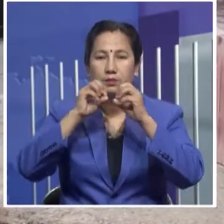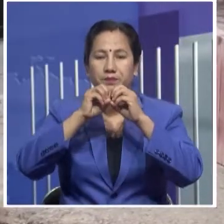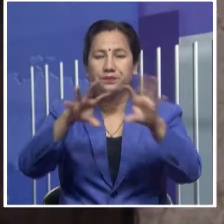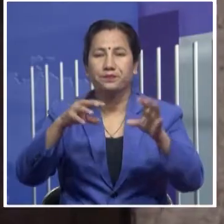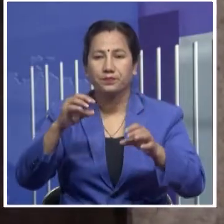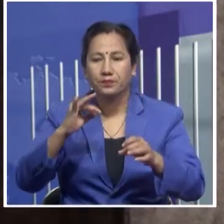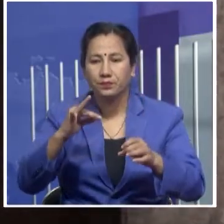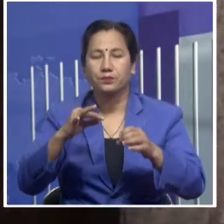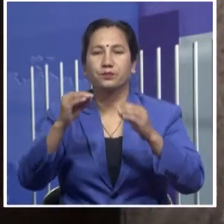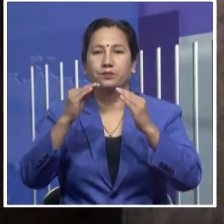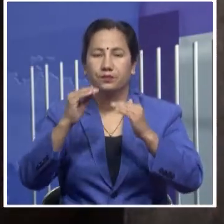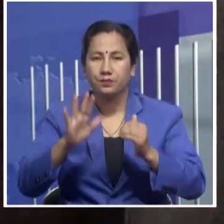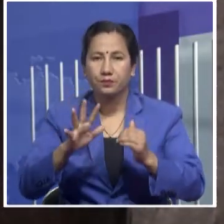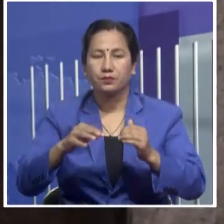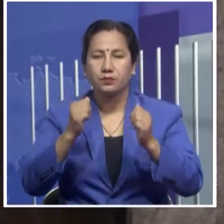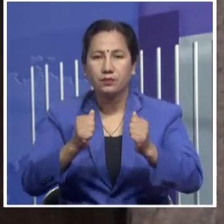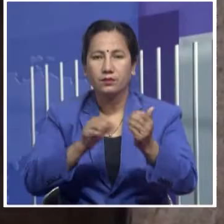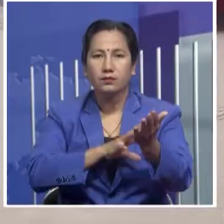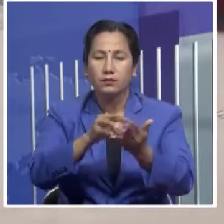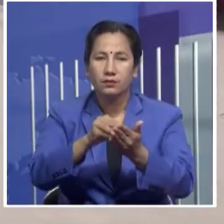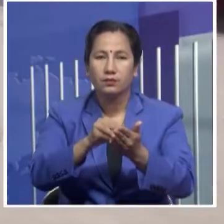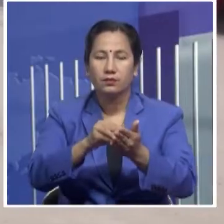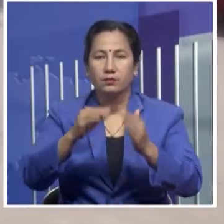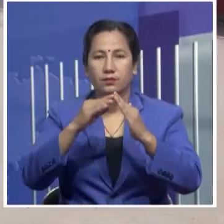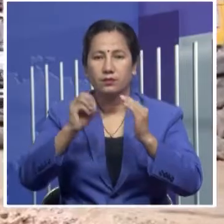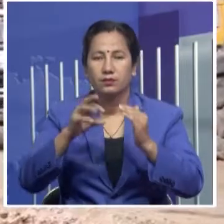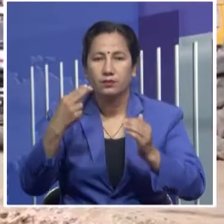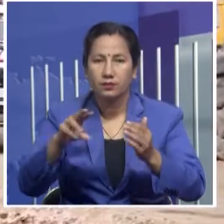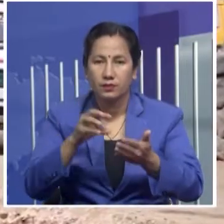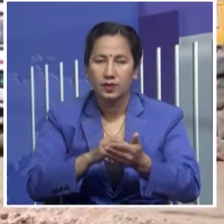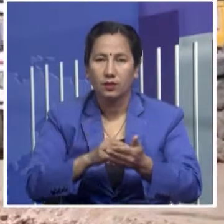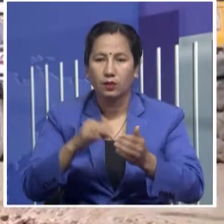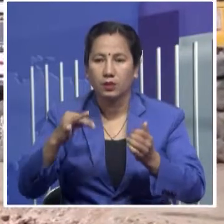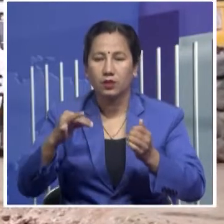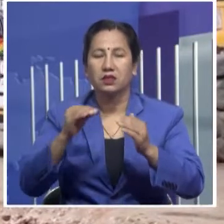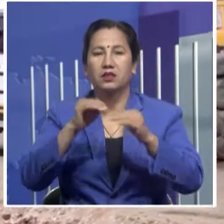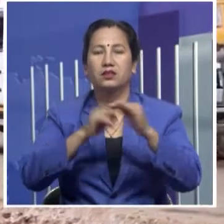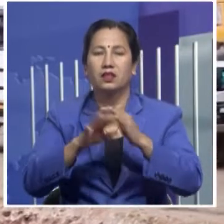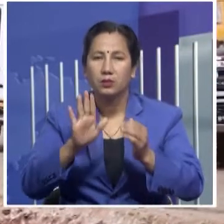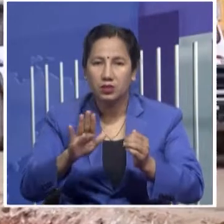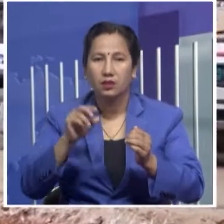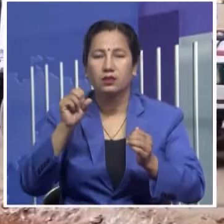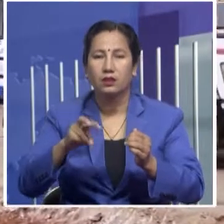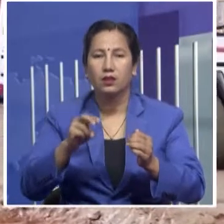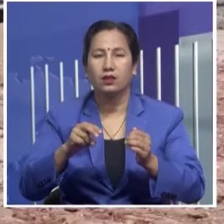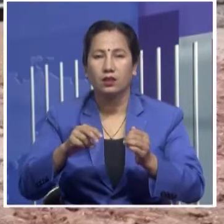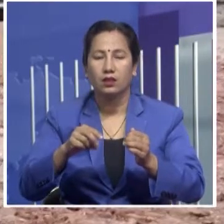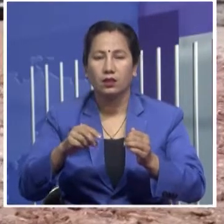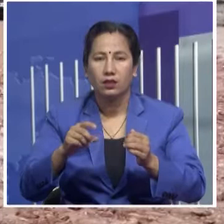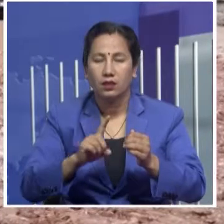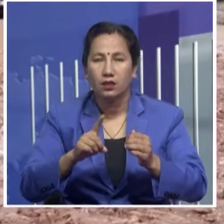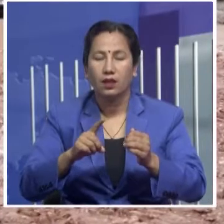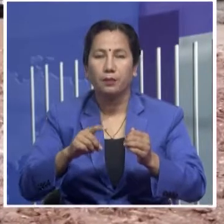शौचालय रहेका छन्। बस पार्क र भगवती मन्दिर भएको ठाउँमा शौचालय सञ्चालनमा छन्। तर शहीद चोक र